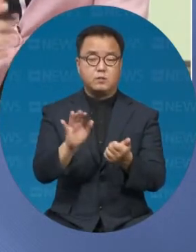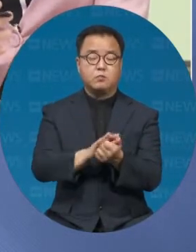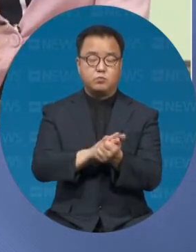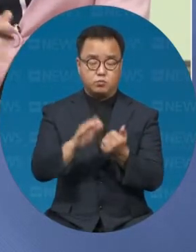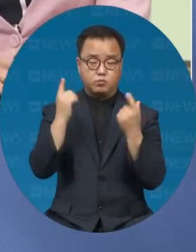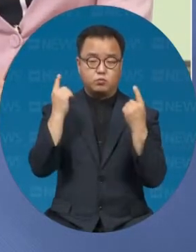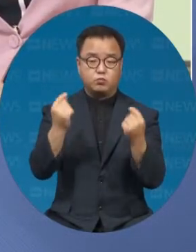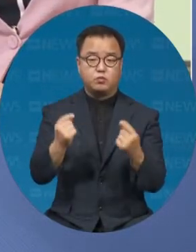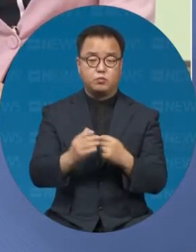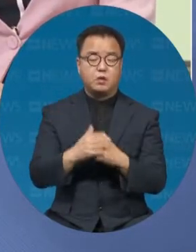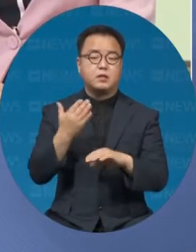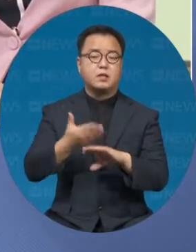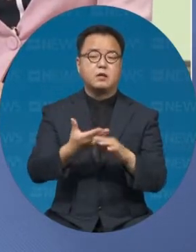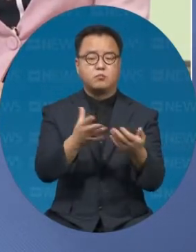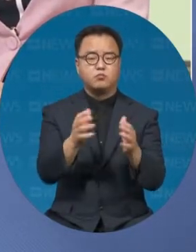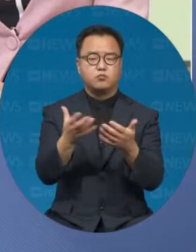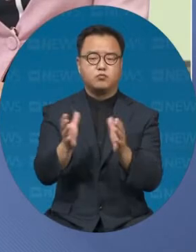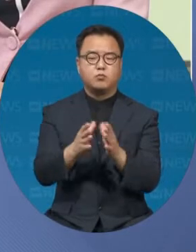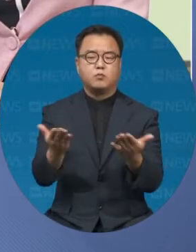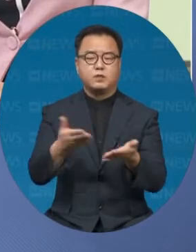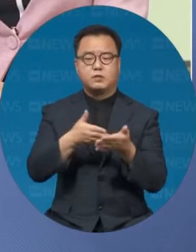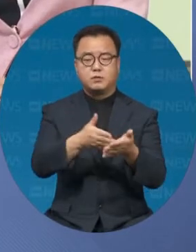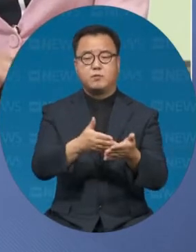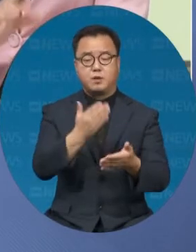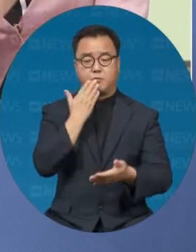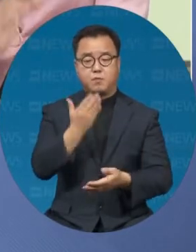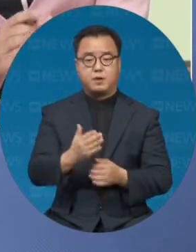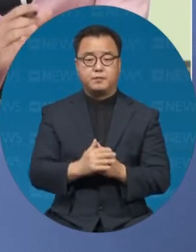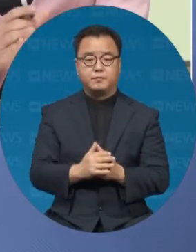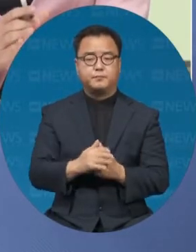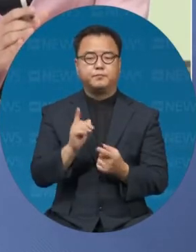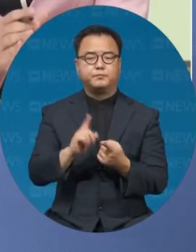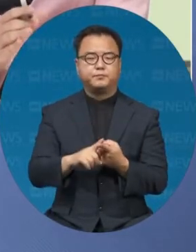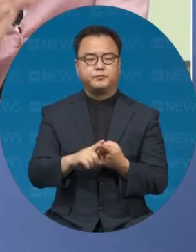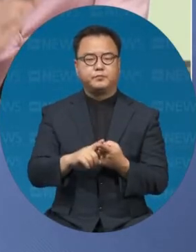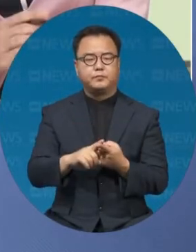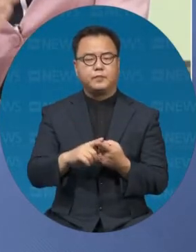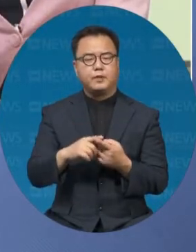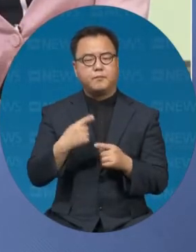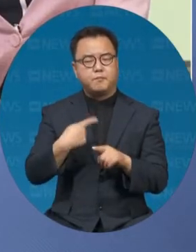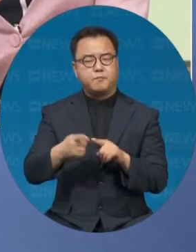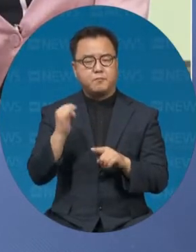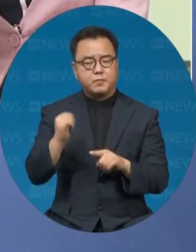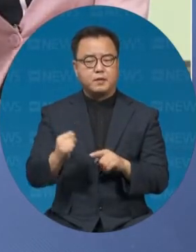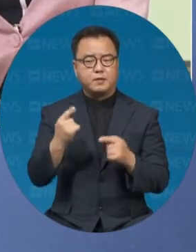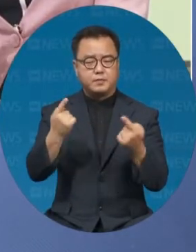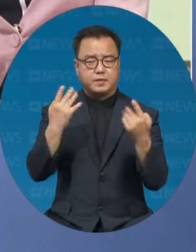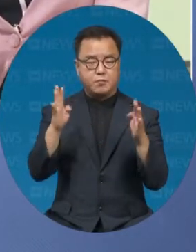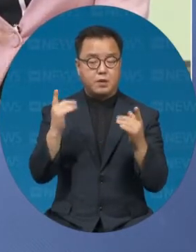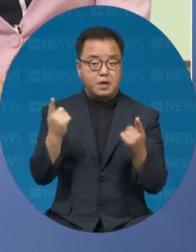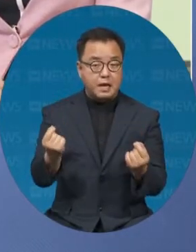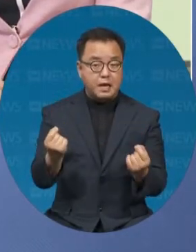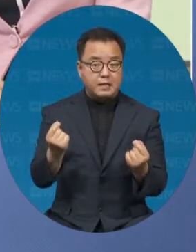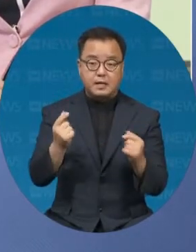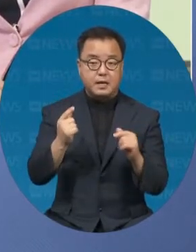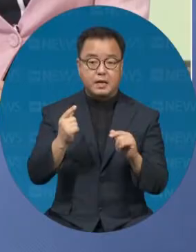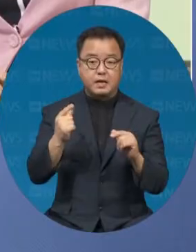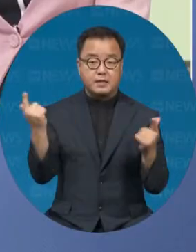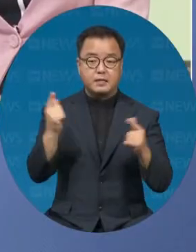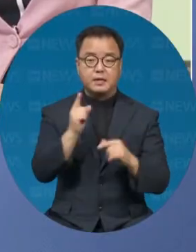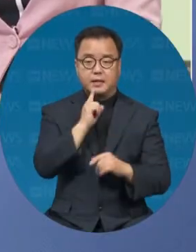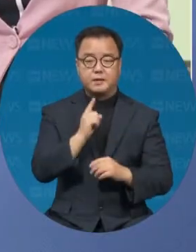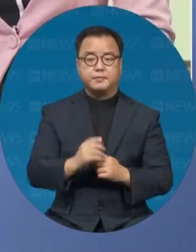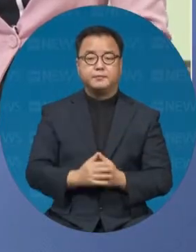다른 부처에서 하는 사업에도 지원 가능합니다 1 1 이제 부실 대학가 같은 베 같은 개념으로 보면 안된다는 게 교육부에